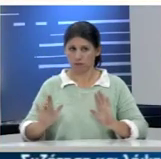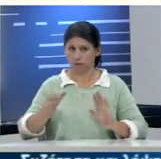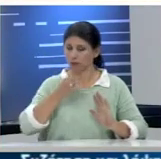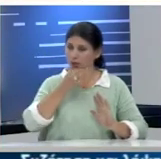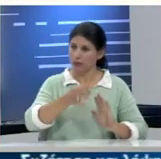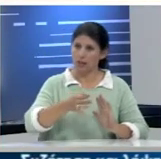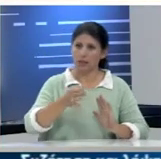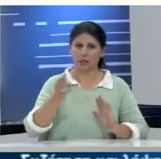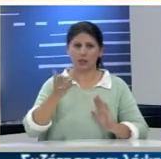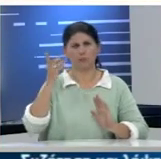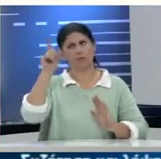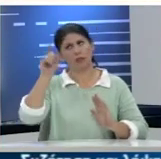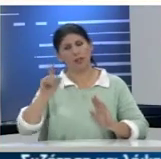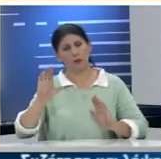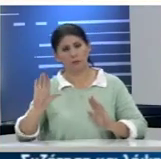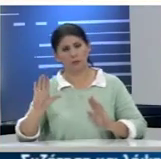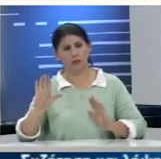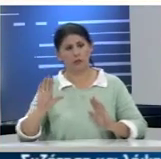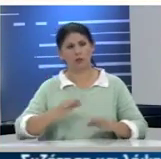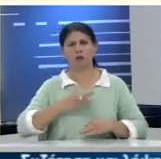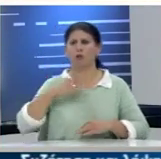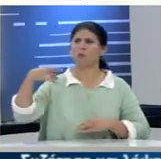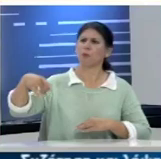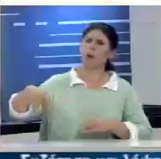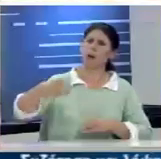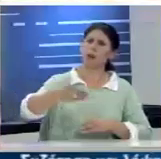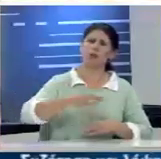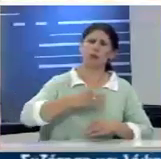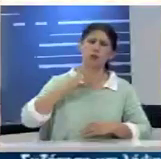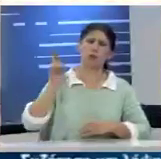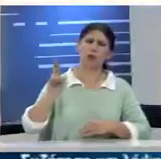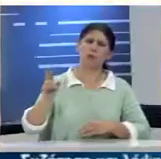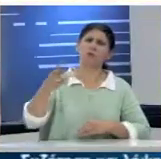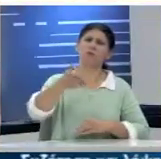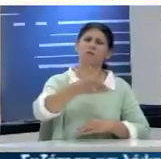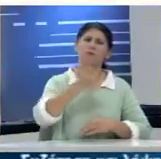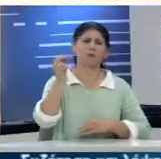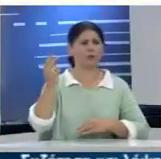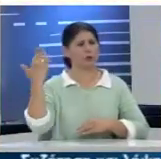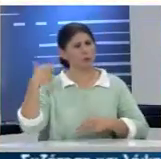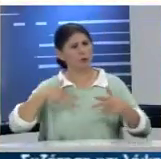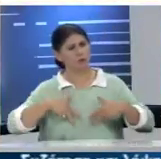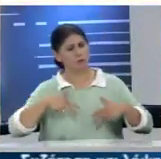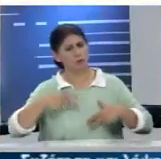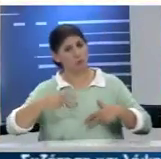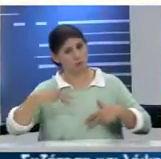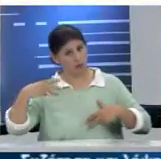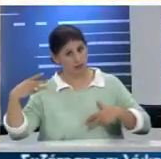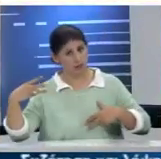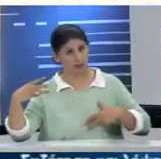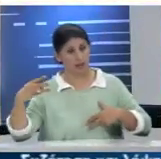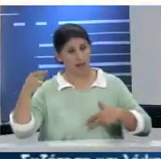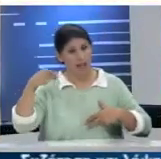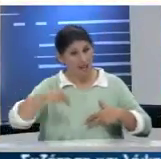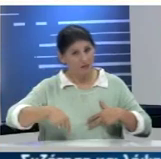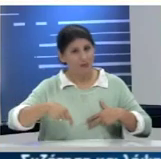καταλόγιζαν ενδεχομένως στον κύριο Πολάκη, στον κύριο Ραγκούση, σε οποιονδήποτε βουλευτή και πρώην υπουργό του ΣΥΡΙΖΑ,